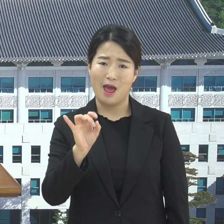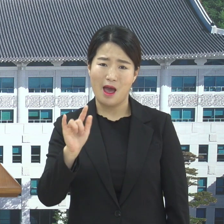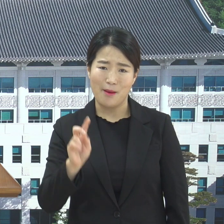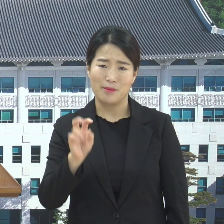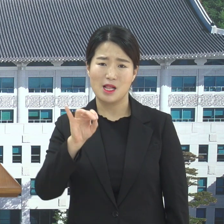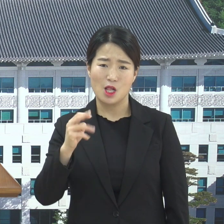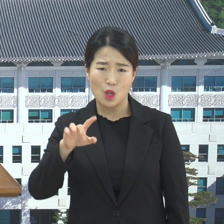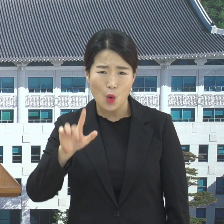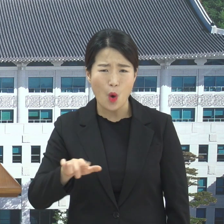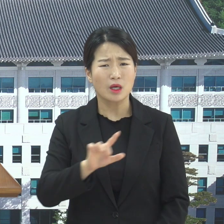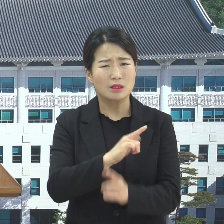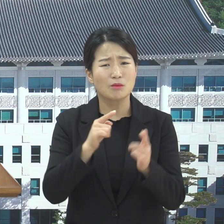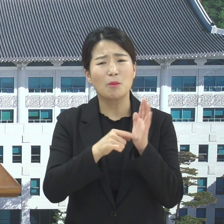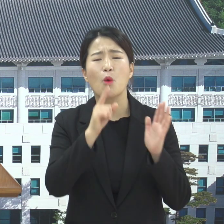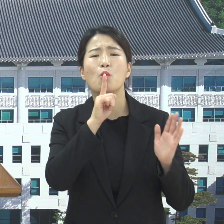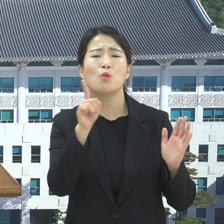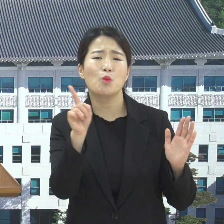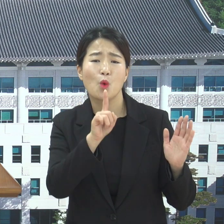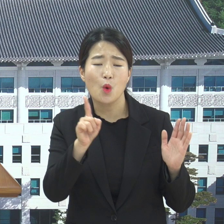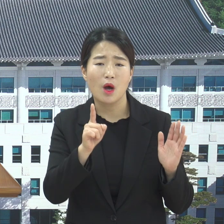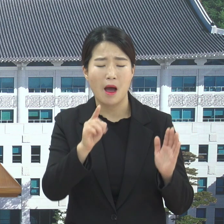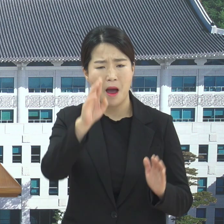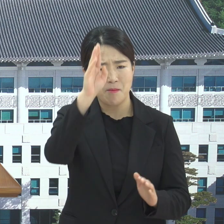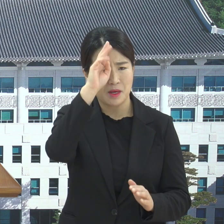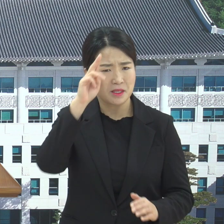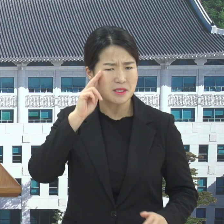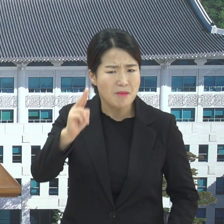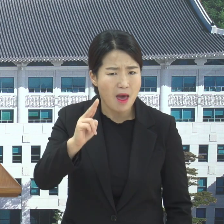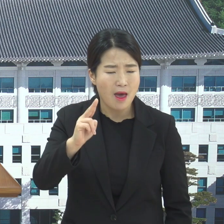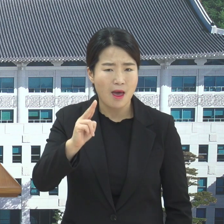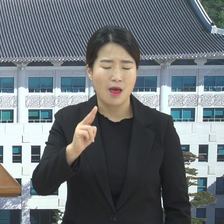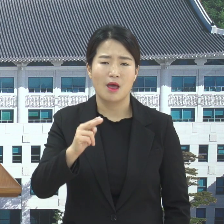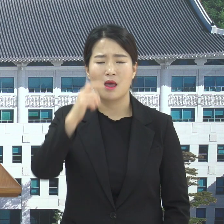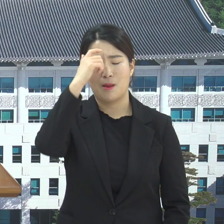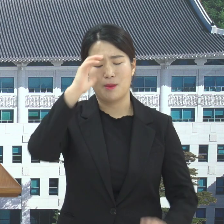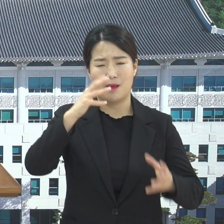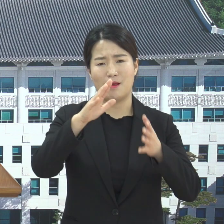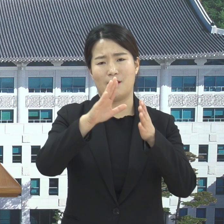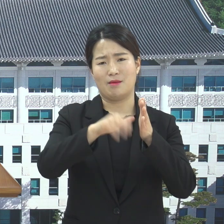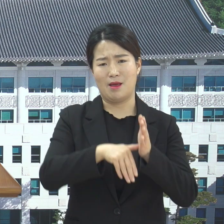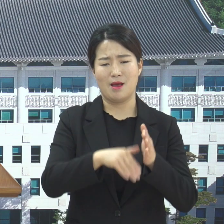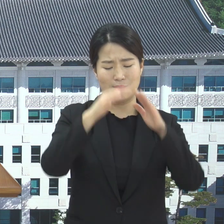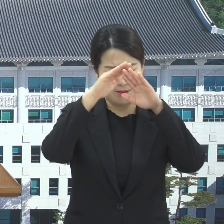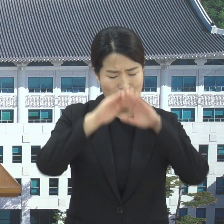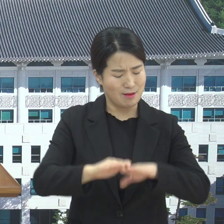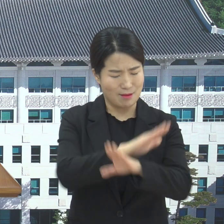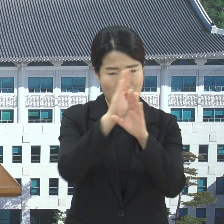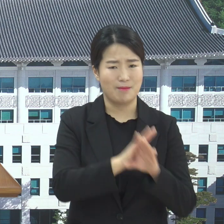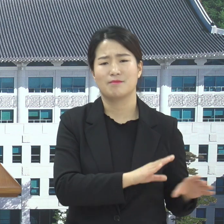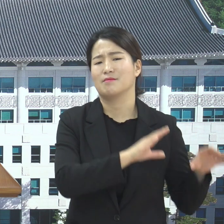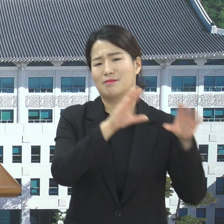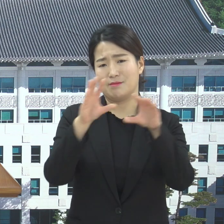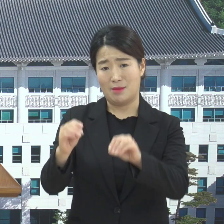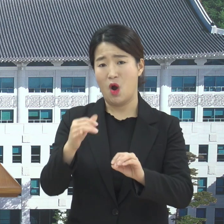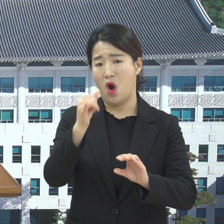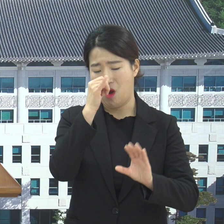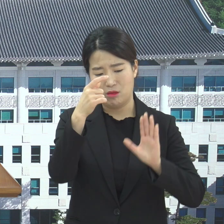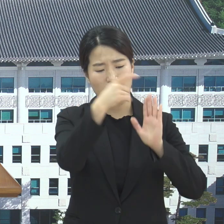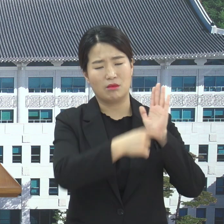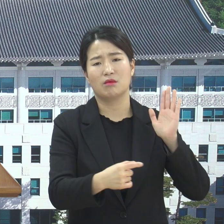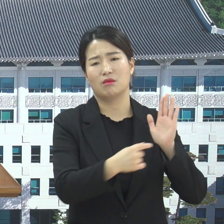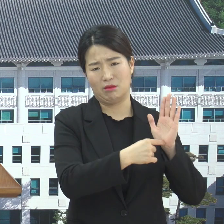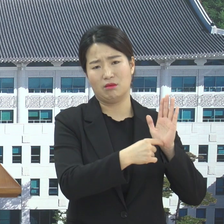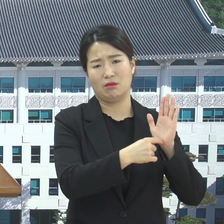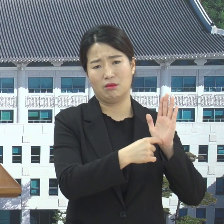청대일기, 화일록 등을 보면 역병 상황에서는 조선시대에도 차례와 제사마저 중단했다는 기록이